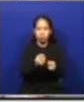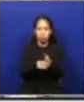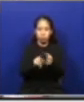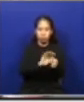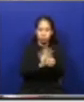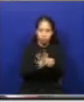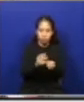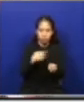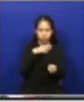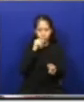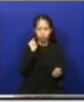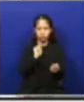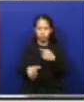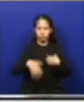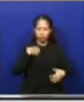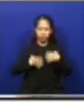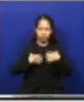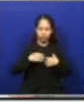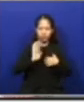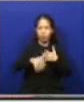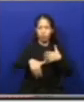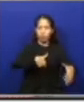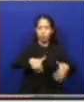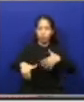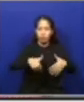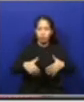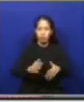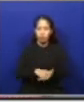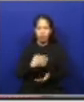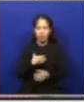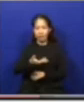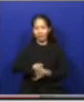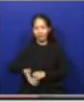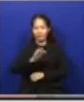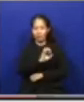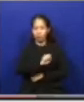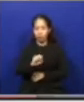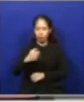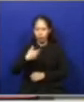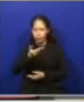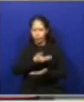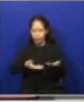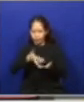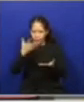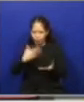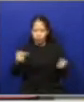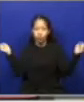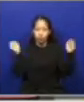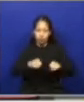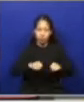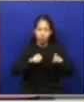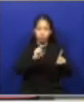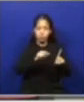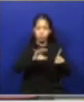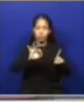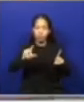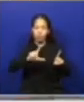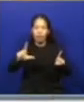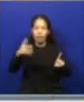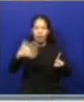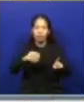ความเดือดร้อนของพี่น้องประชาชนให้เราอนุมัติเงินหนุน 1.9 ล้านล้านบาทแล้วเอาไปทำอะไรก็ไม่สามารถตอบเรา